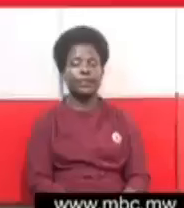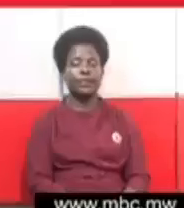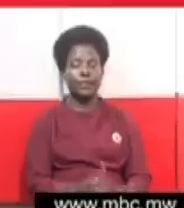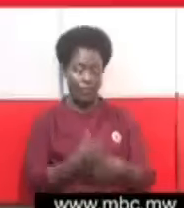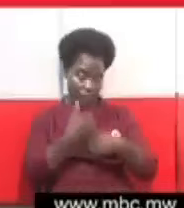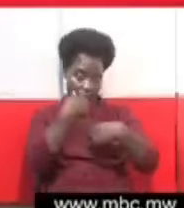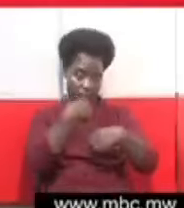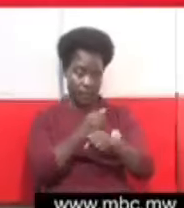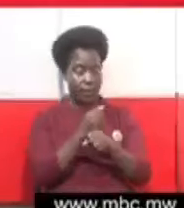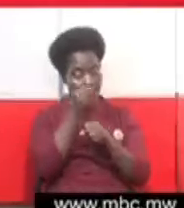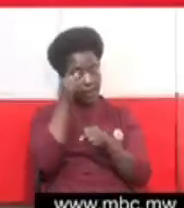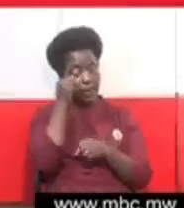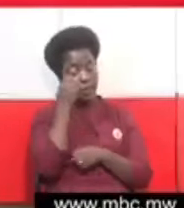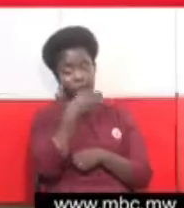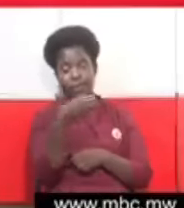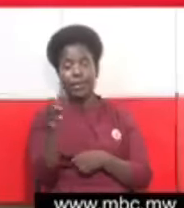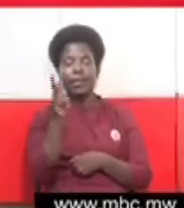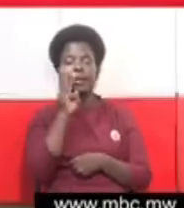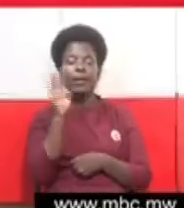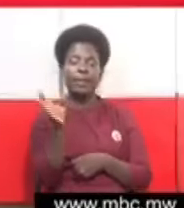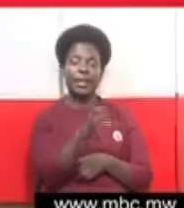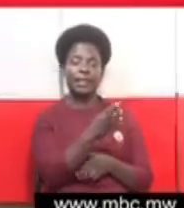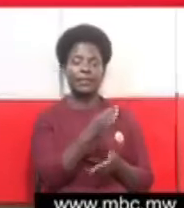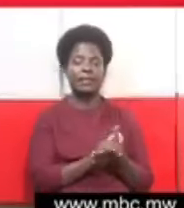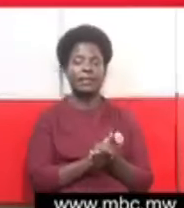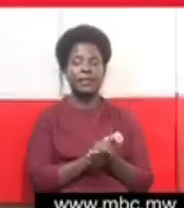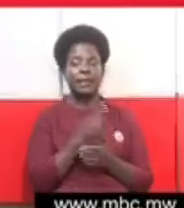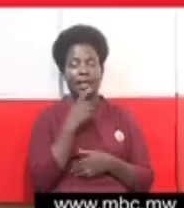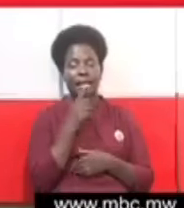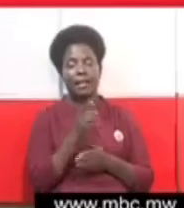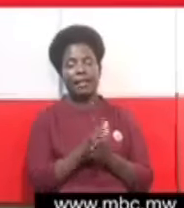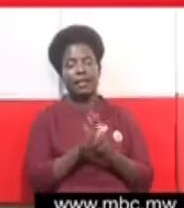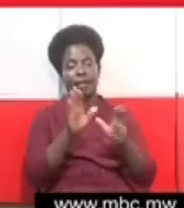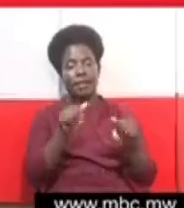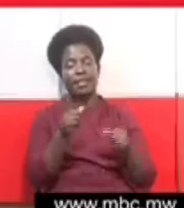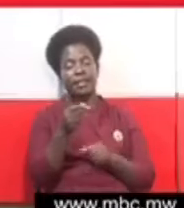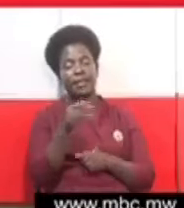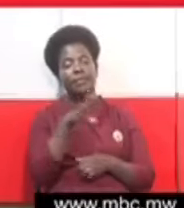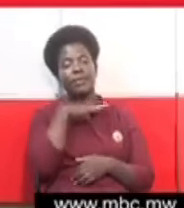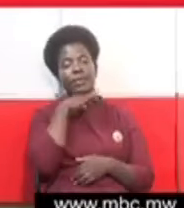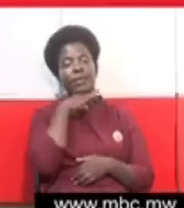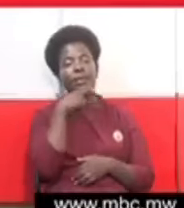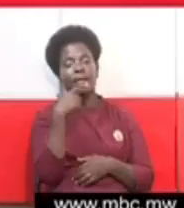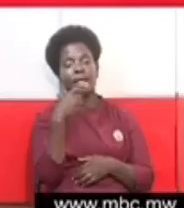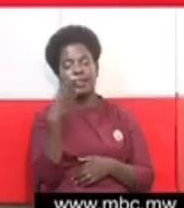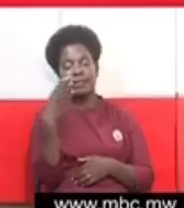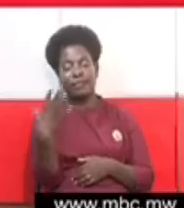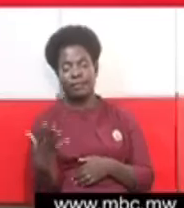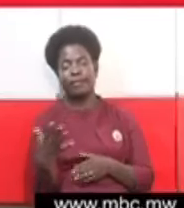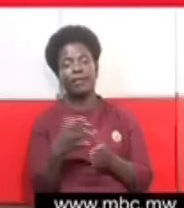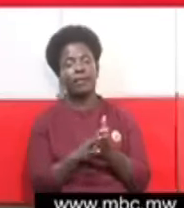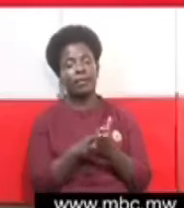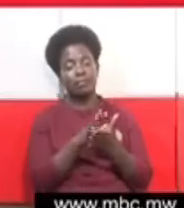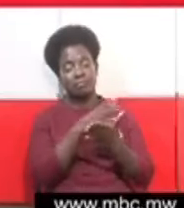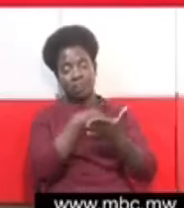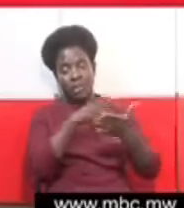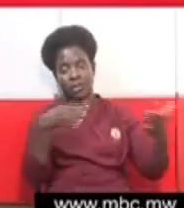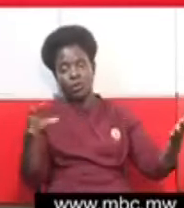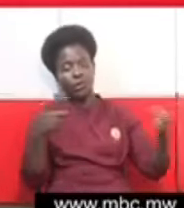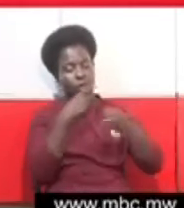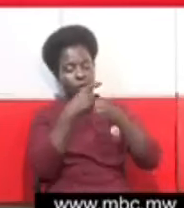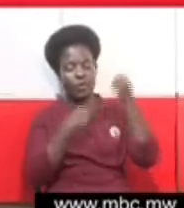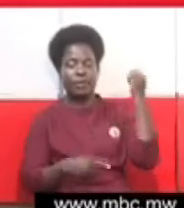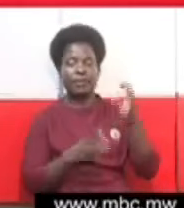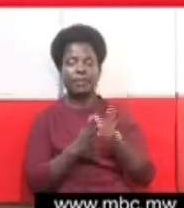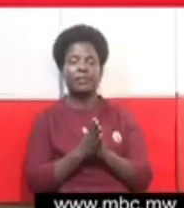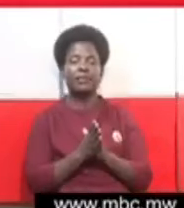Bungwe lopereka madzi la Blantyre Water Board lati lapeza ndalama zokwana 145 million US dollars pafufupi